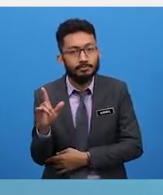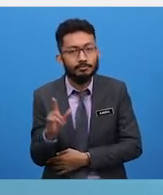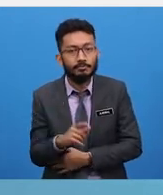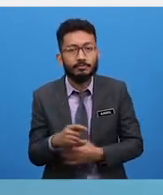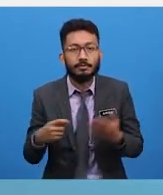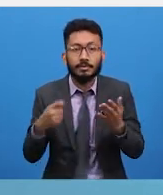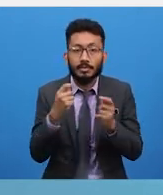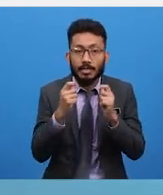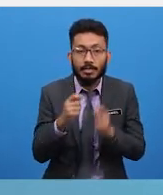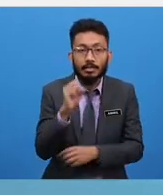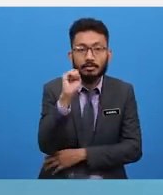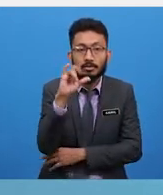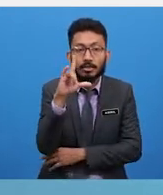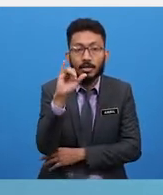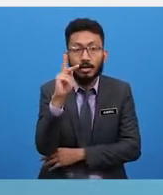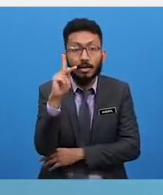silika.